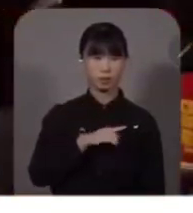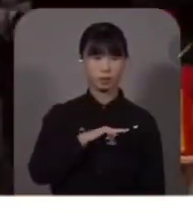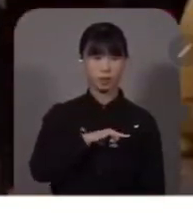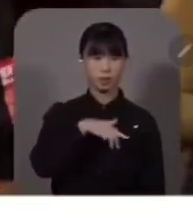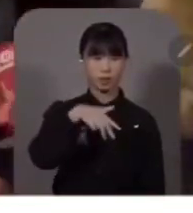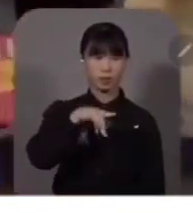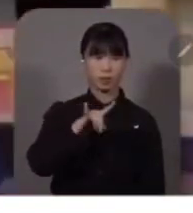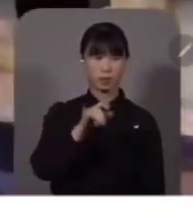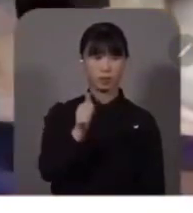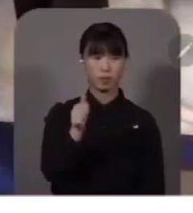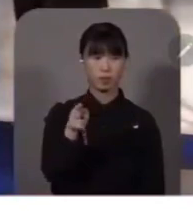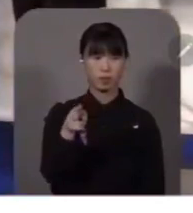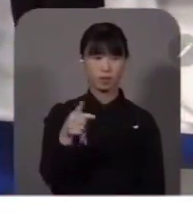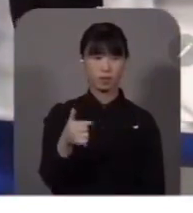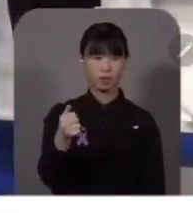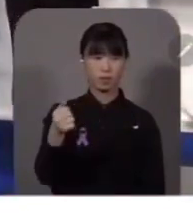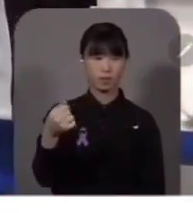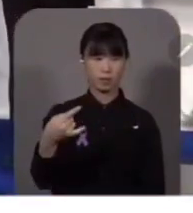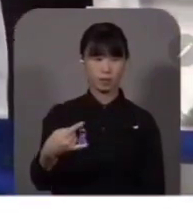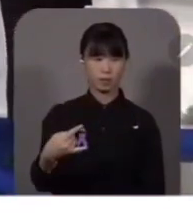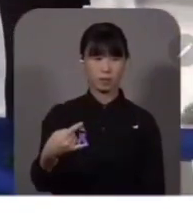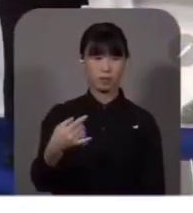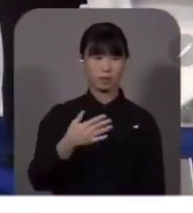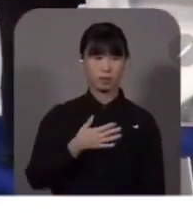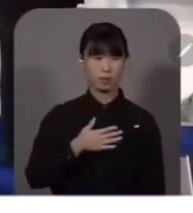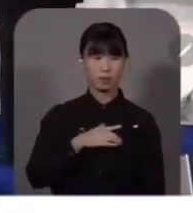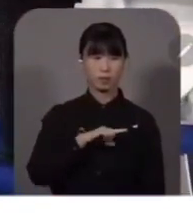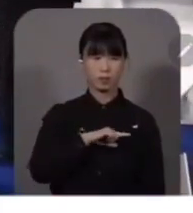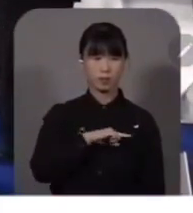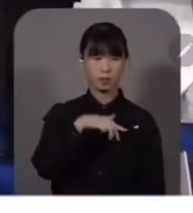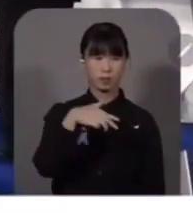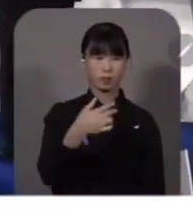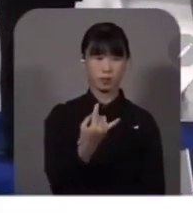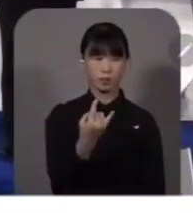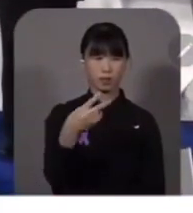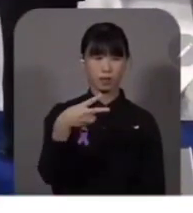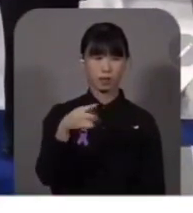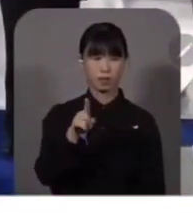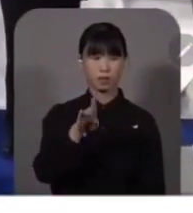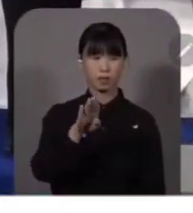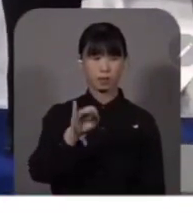최현인. 내 이름은 최다빈. 내